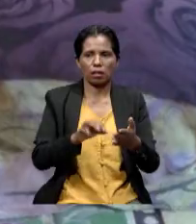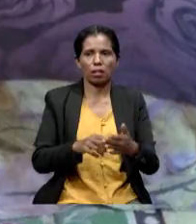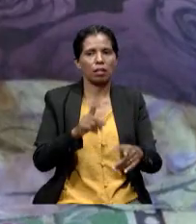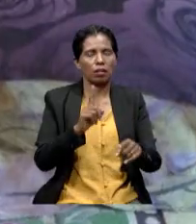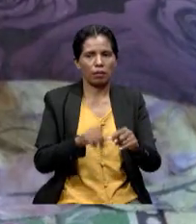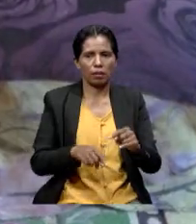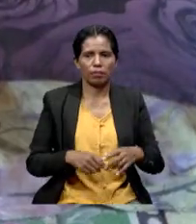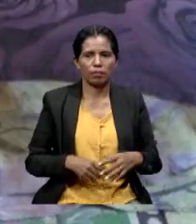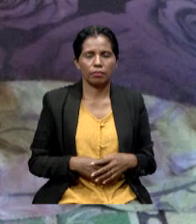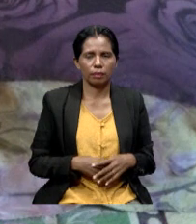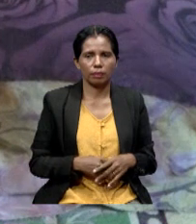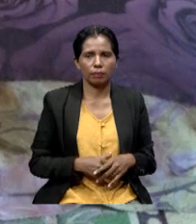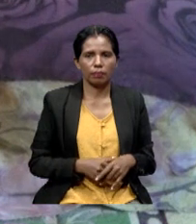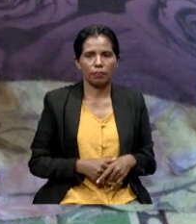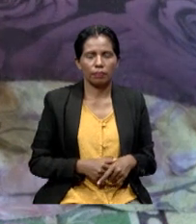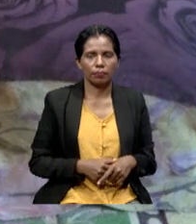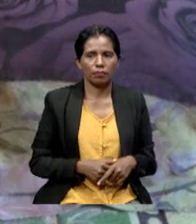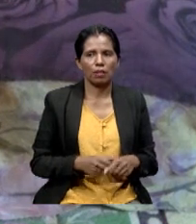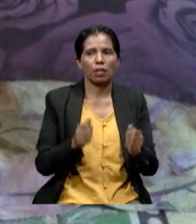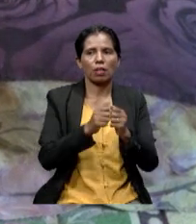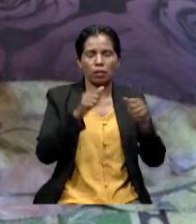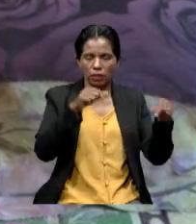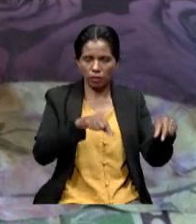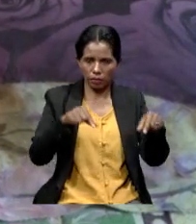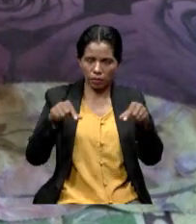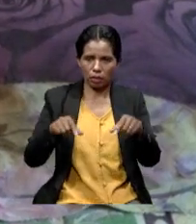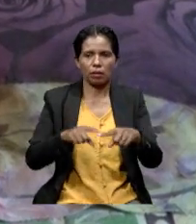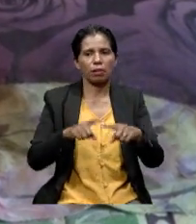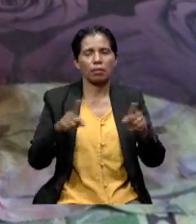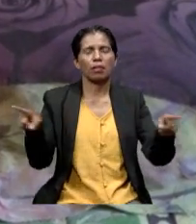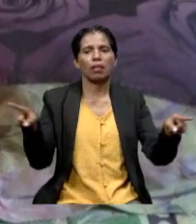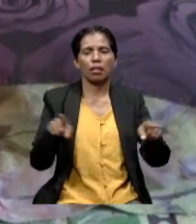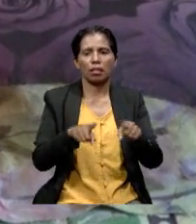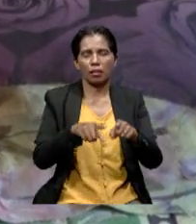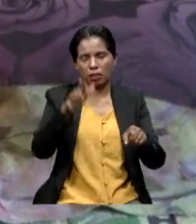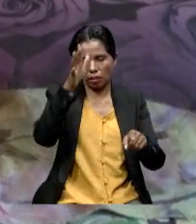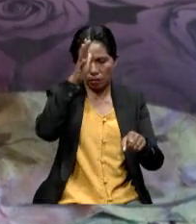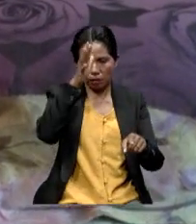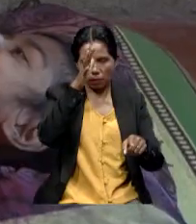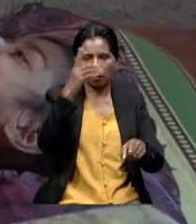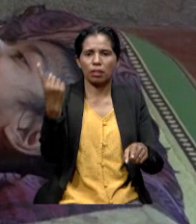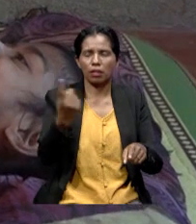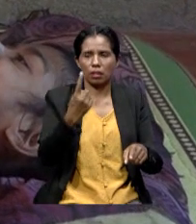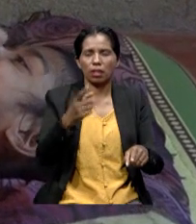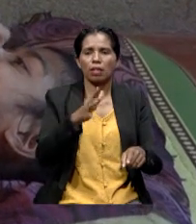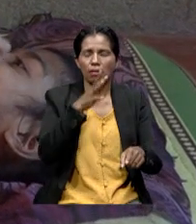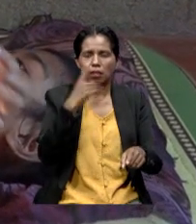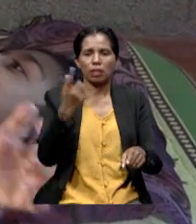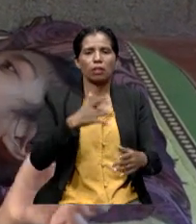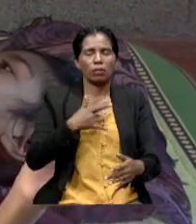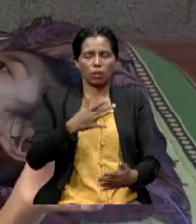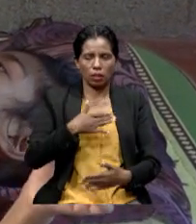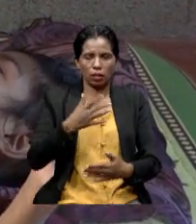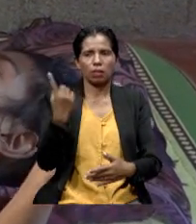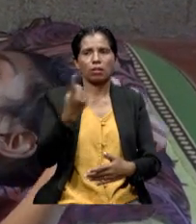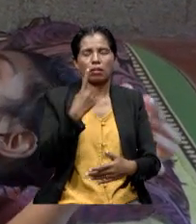ma maski ho kondisau difisiensia mai be hanesang inang senti hak solok na fati ho